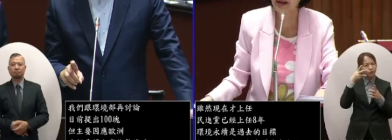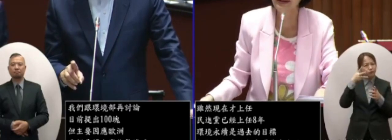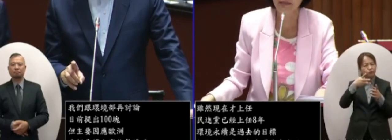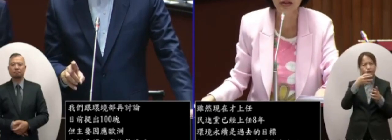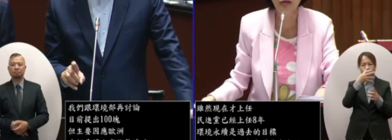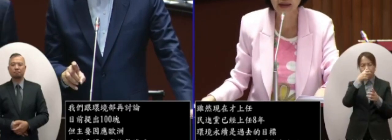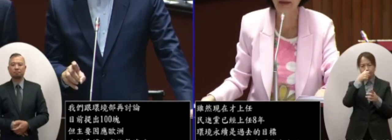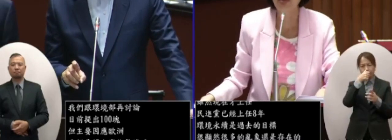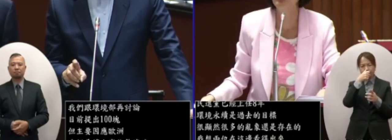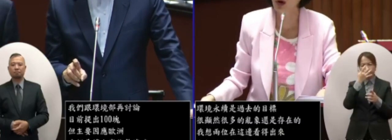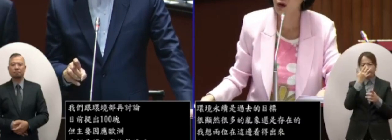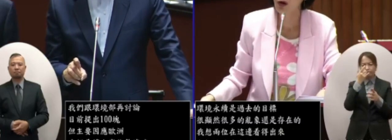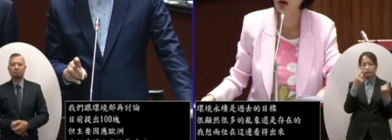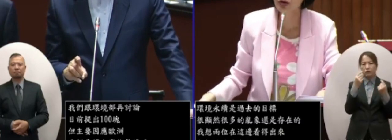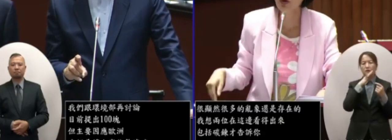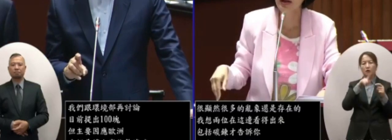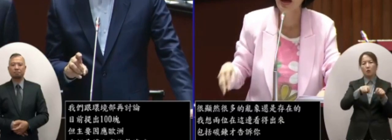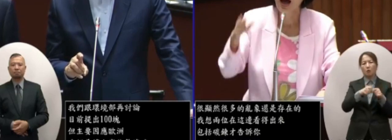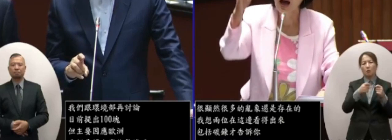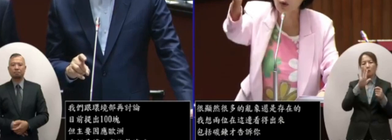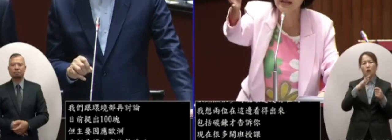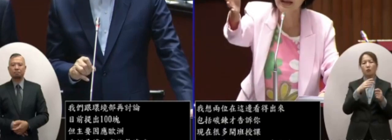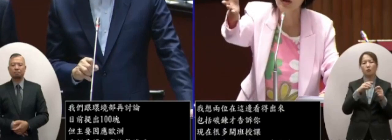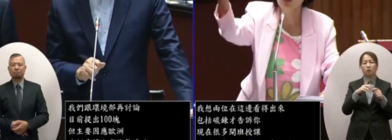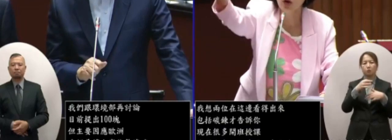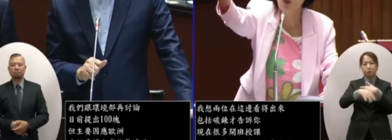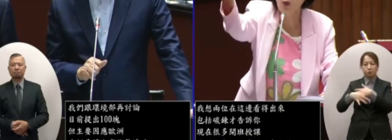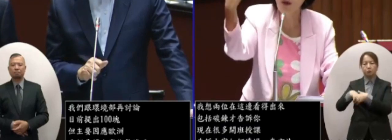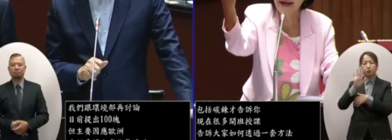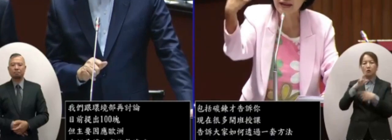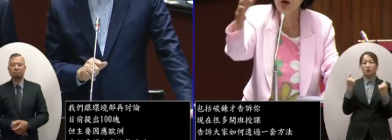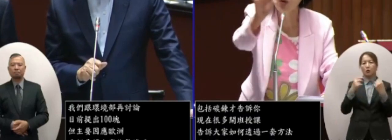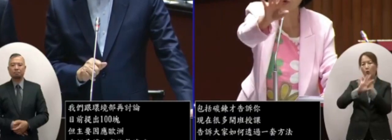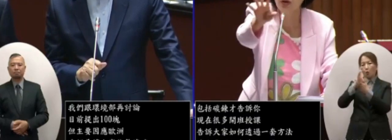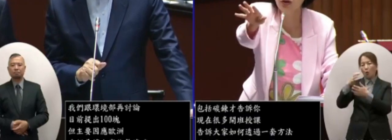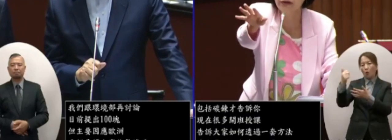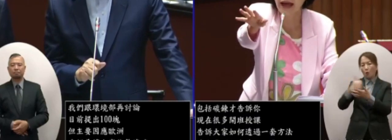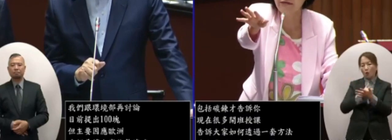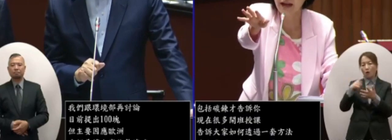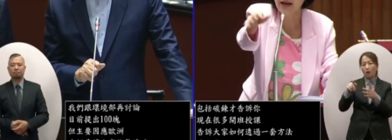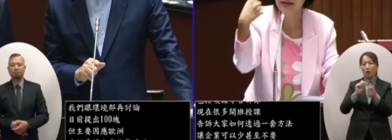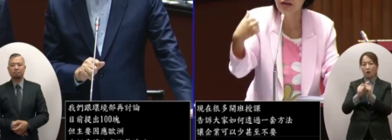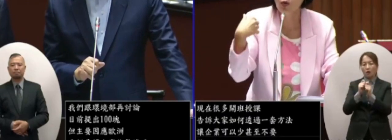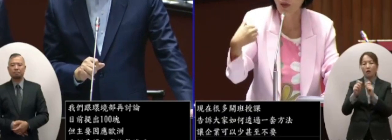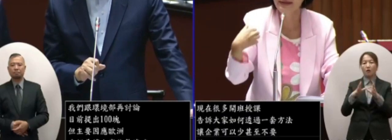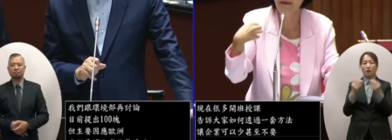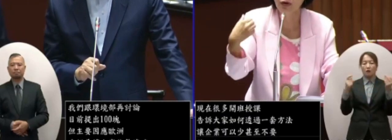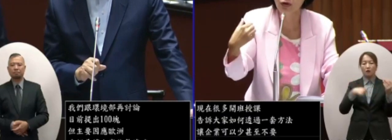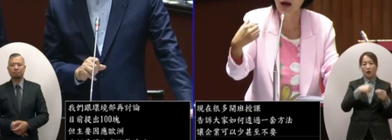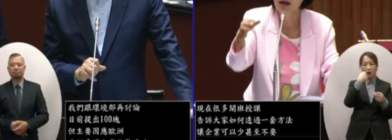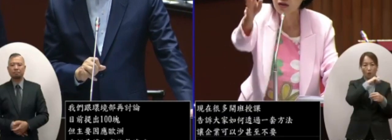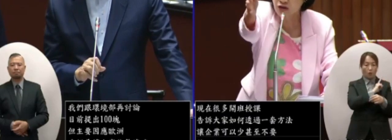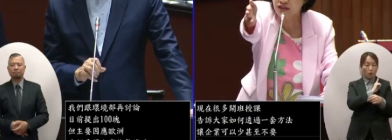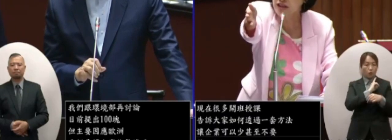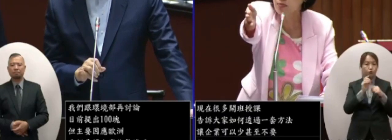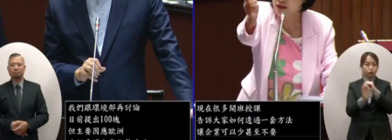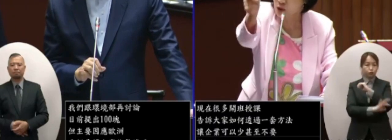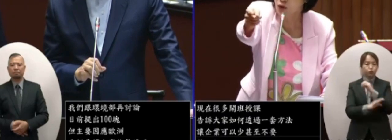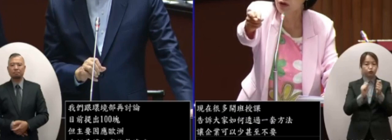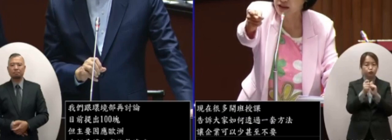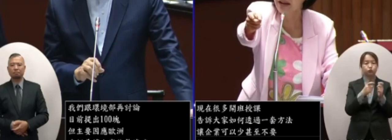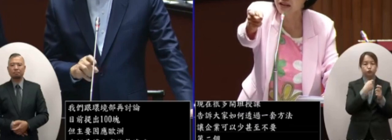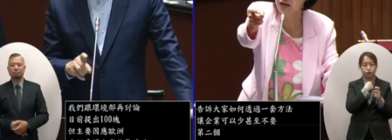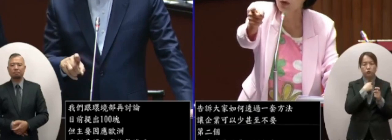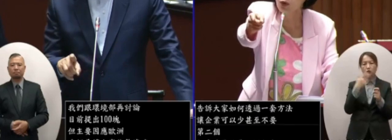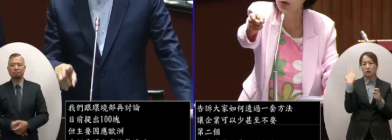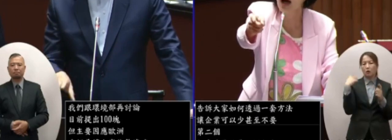碳破口，就是说很多人从国外进口不需要收碳费，但是我们台湾需要。这就是经济部你过去可能已经预